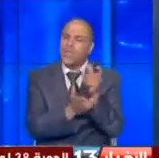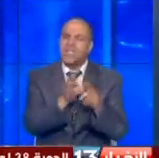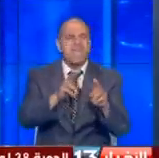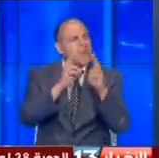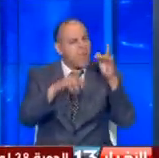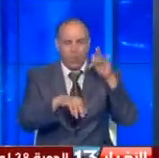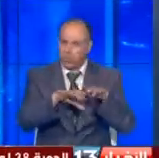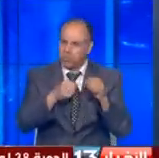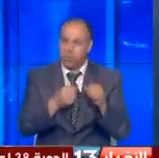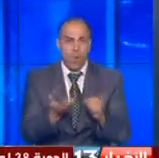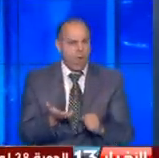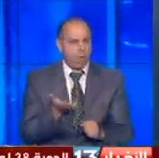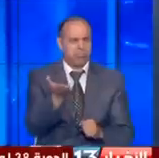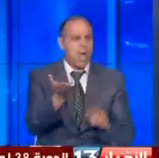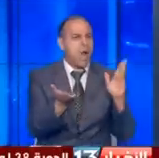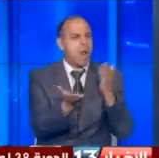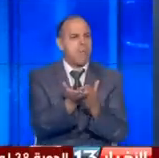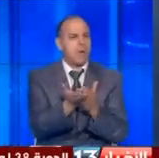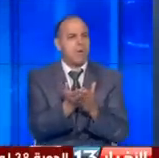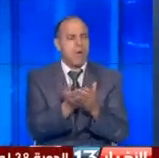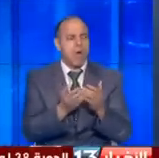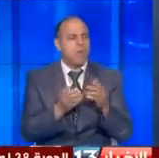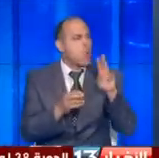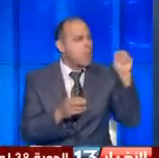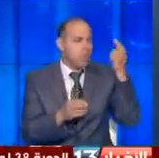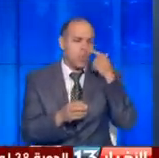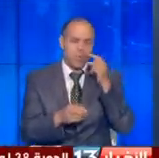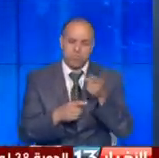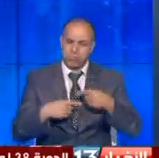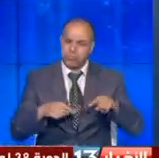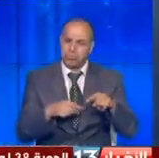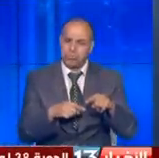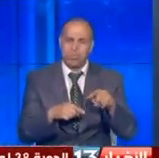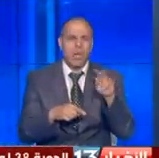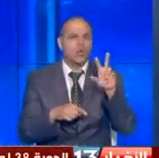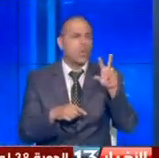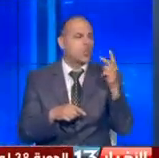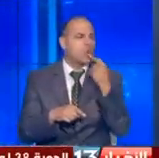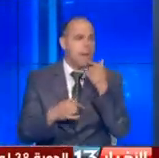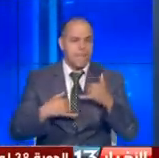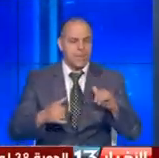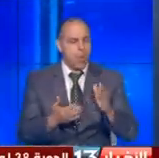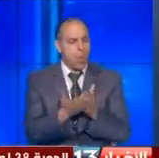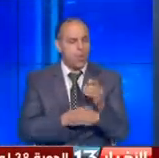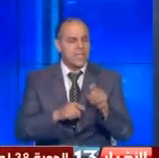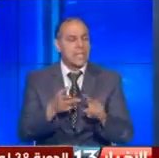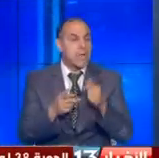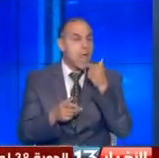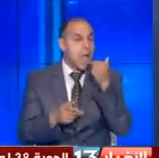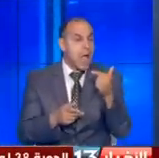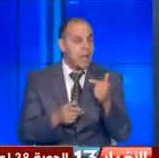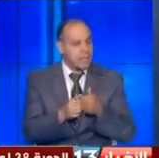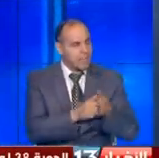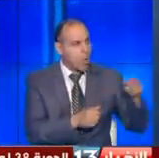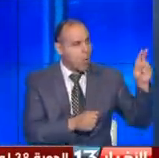العالم تعرض بدءا من اليوم على المجتمع الأممي على هامش أشغال الدورة 38 لمجلس حقوق الإنسان